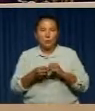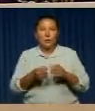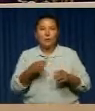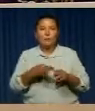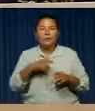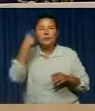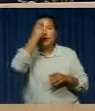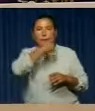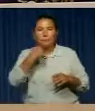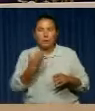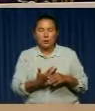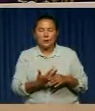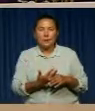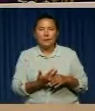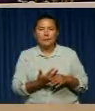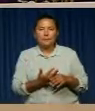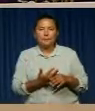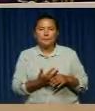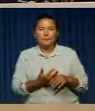Біздің жеке меншік